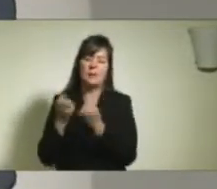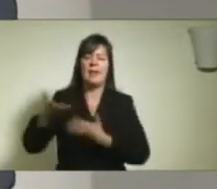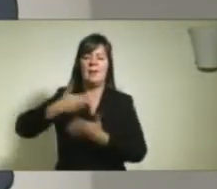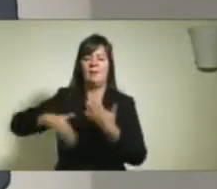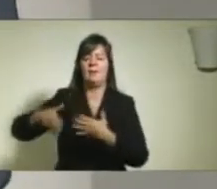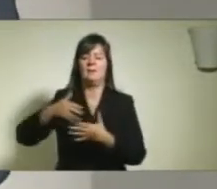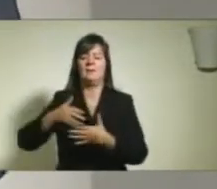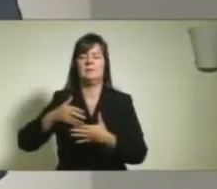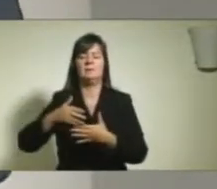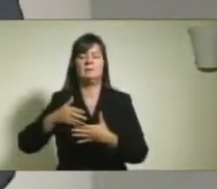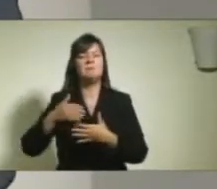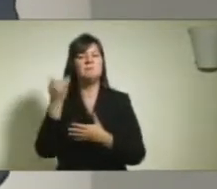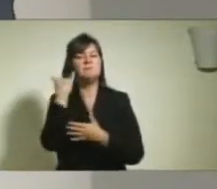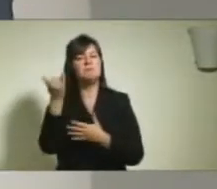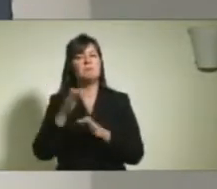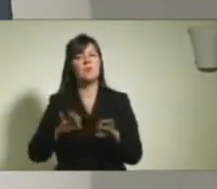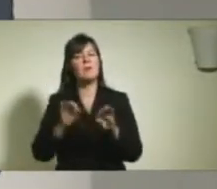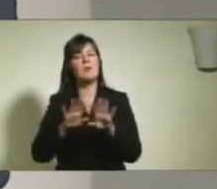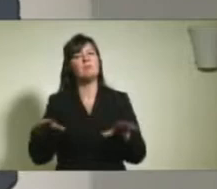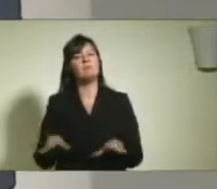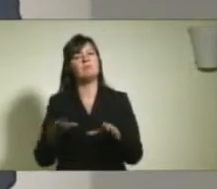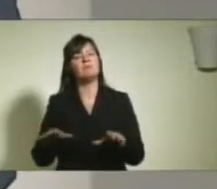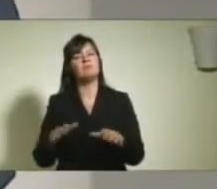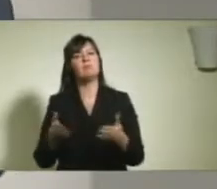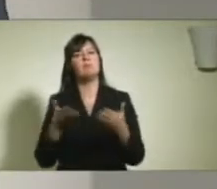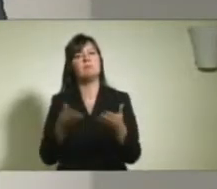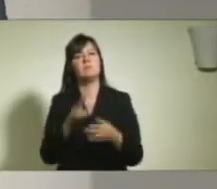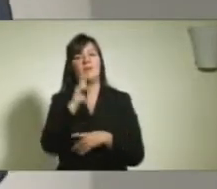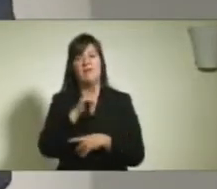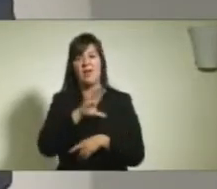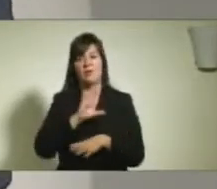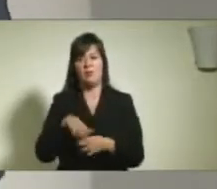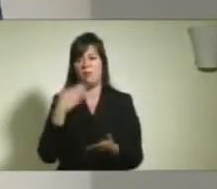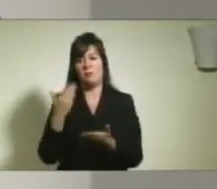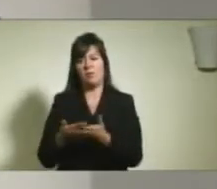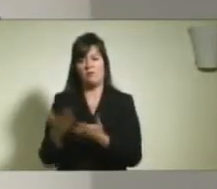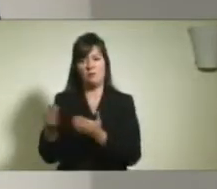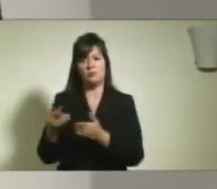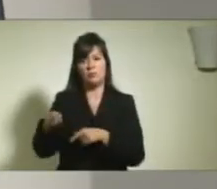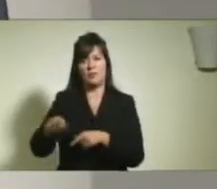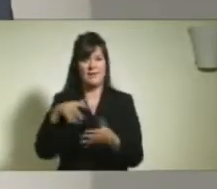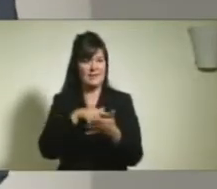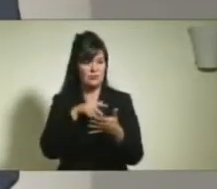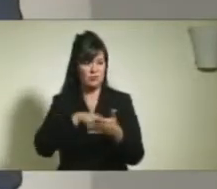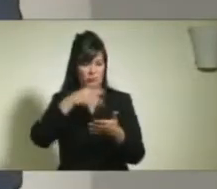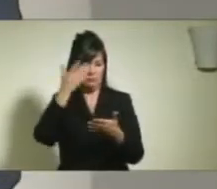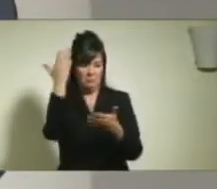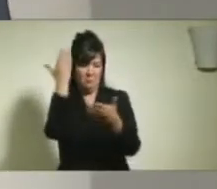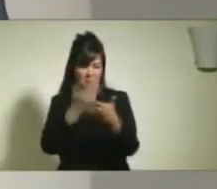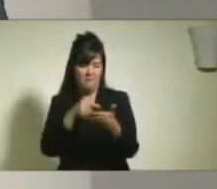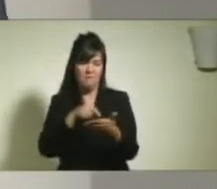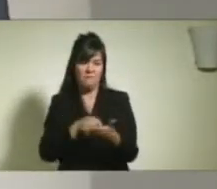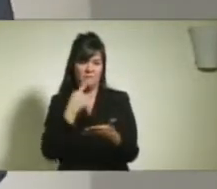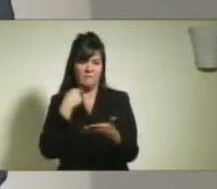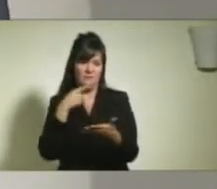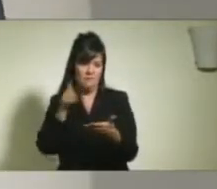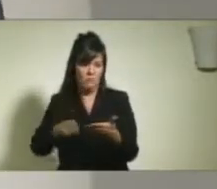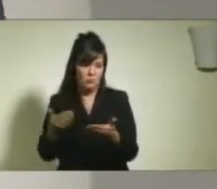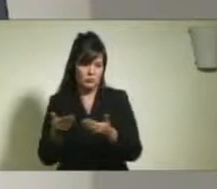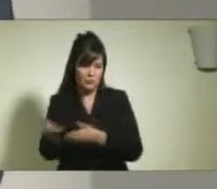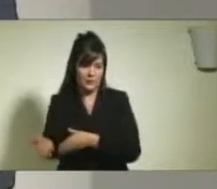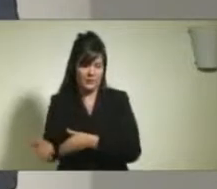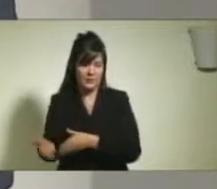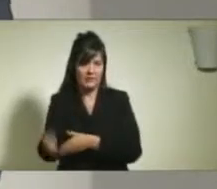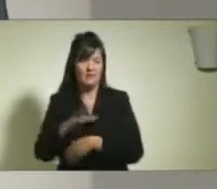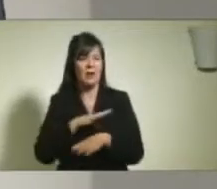l'avant parce qu'il y a un besoin qui avait été confirmé par l'étude, mais là, avec les